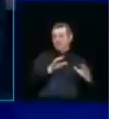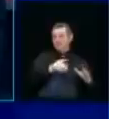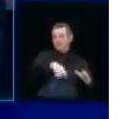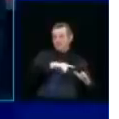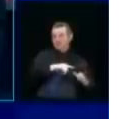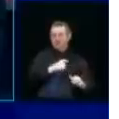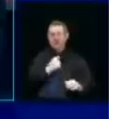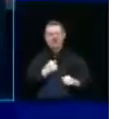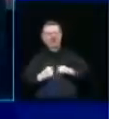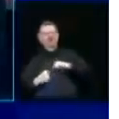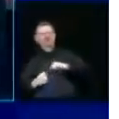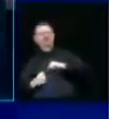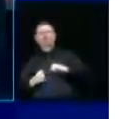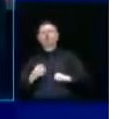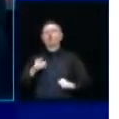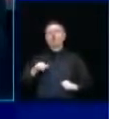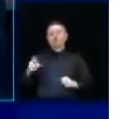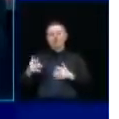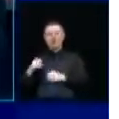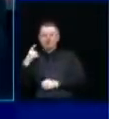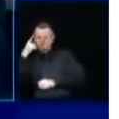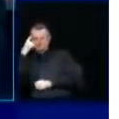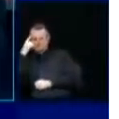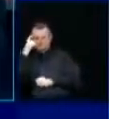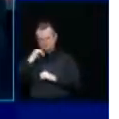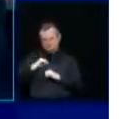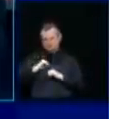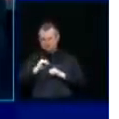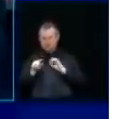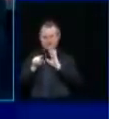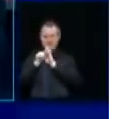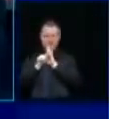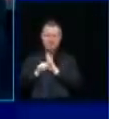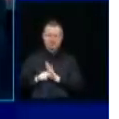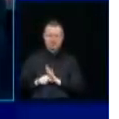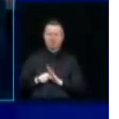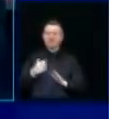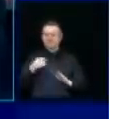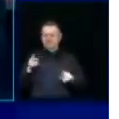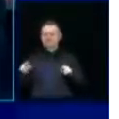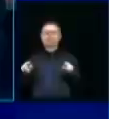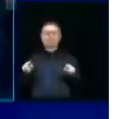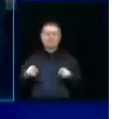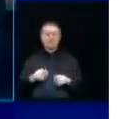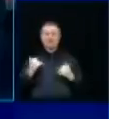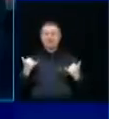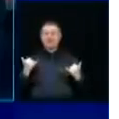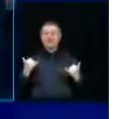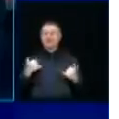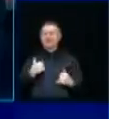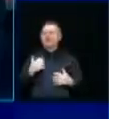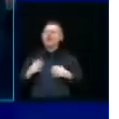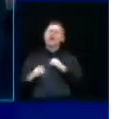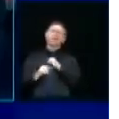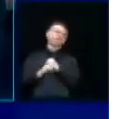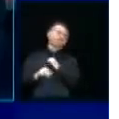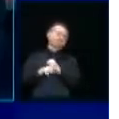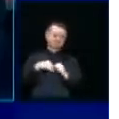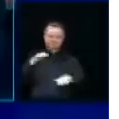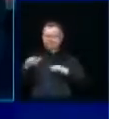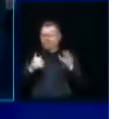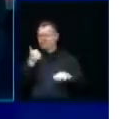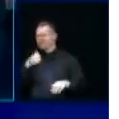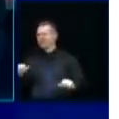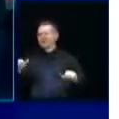старшие школы составлять планы по доставке учащихся, которые этого хотят, к местам, где они могут это